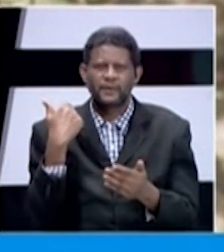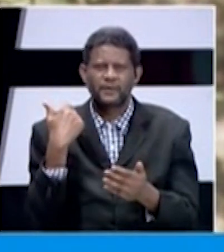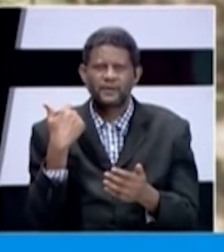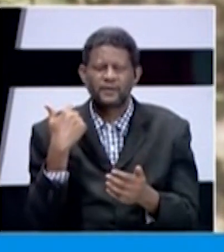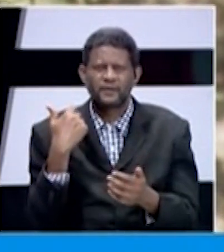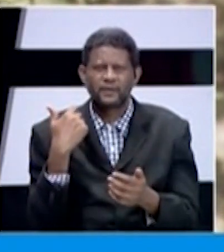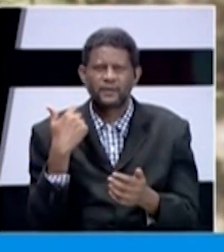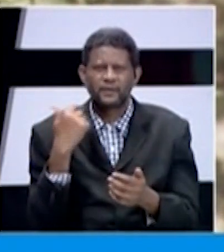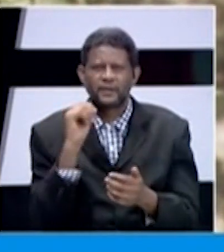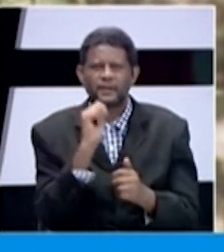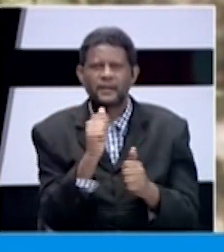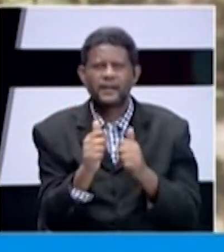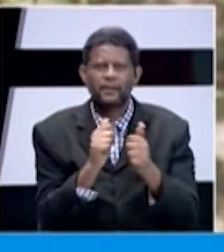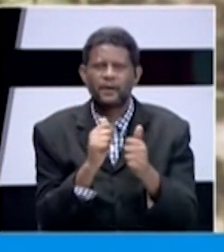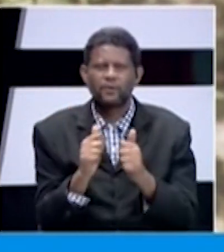ناناو عالو